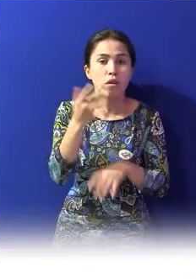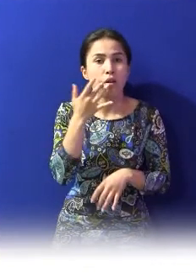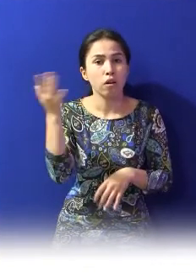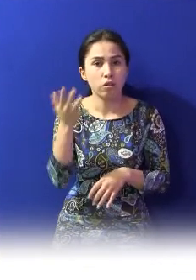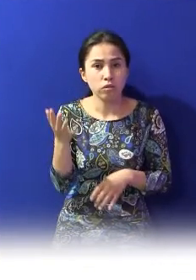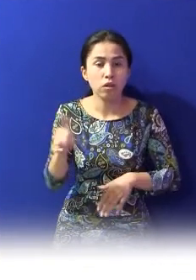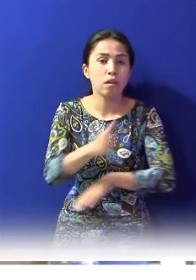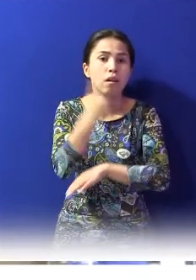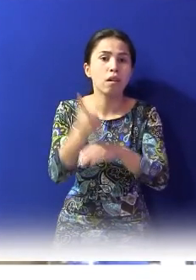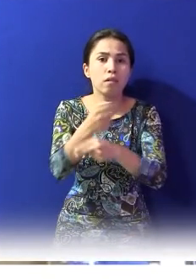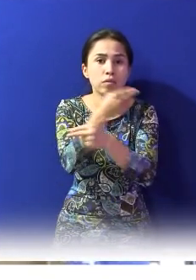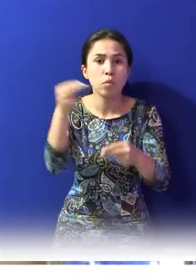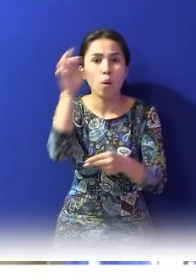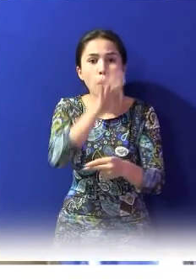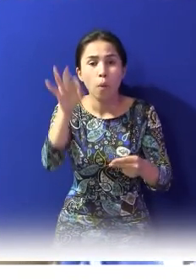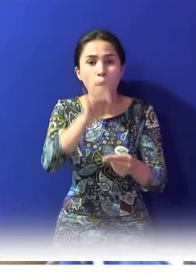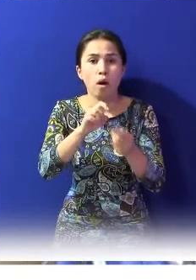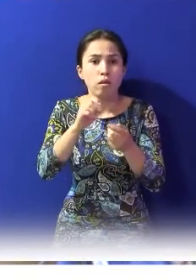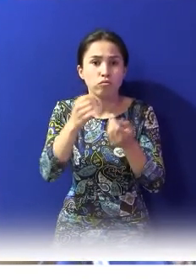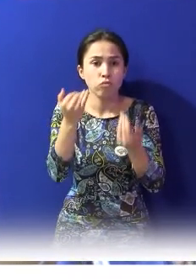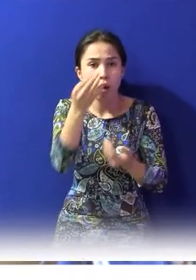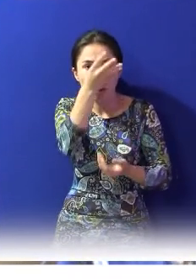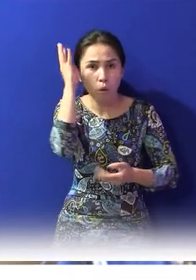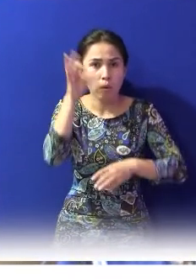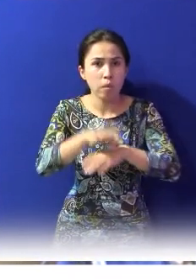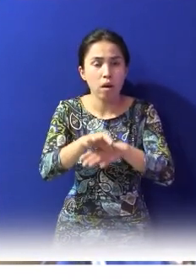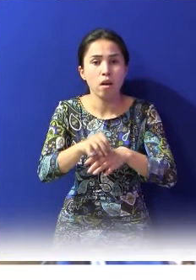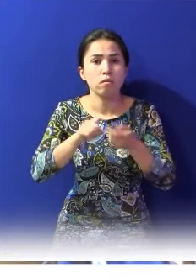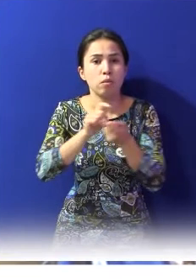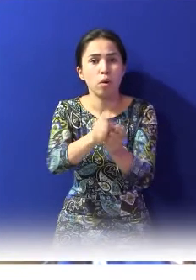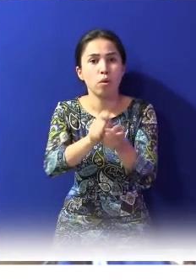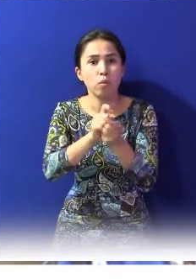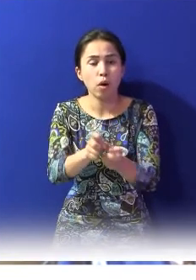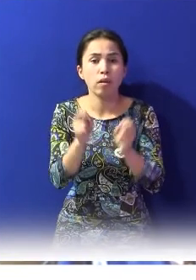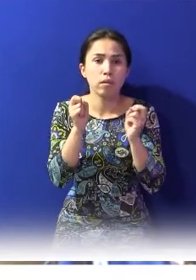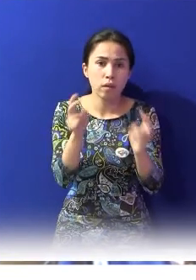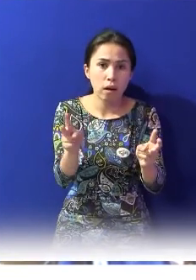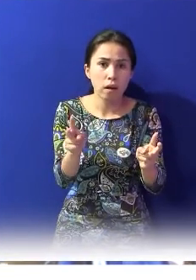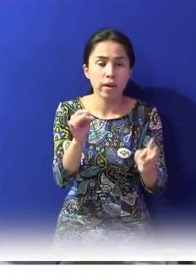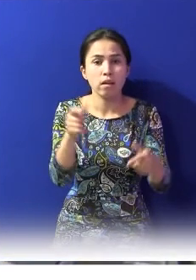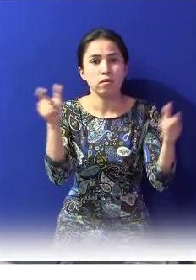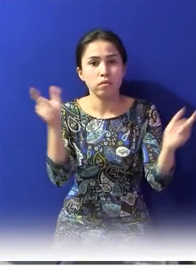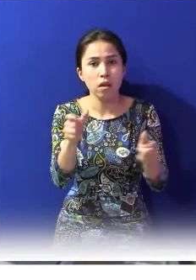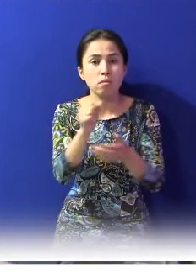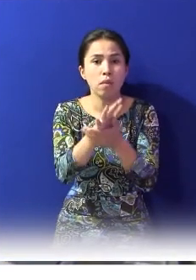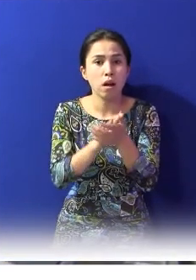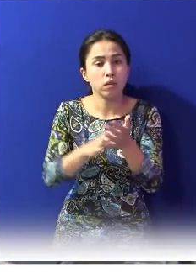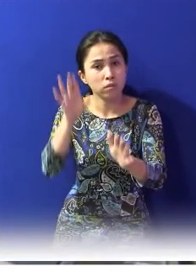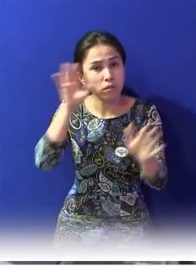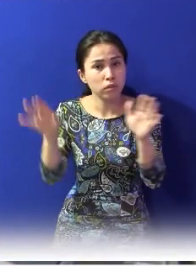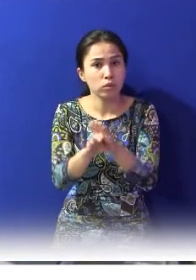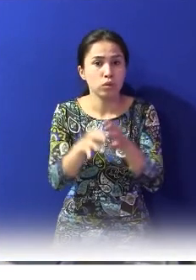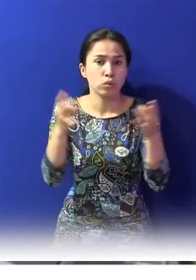сұрақ бойынша да, ол енді өздеріңізге байланысты ғой, ПДП. Ол қиын емес, әкімшілікпен бірге жұмыс істеу керек. Бұл орайда өңір